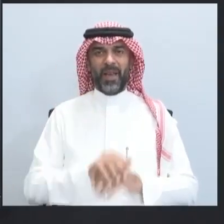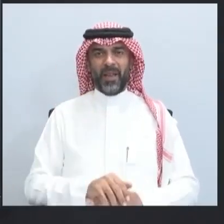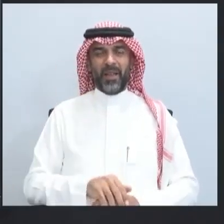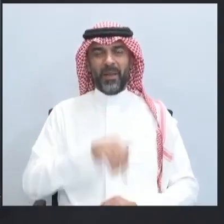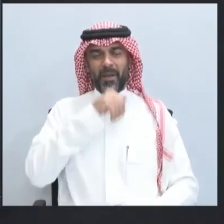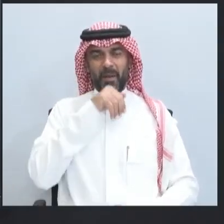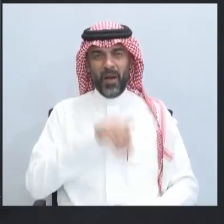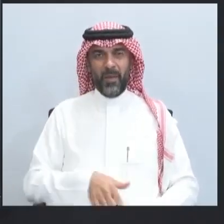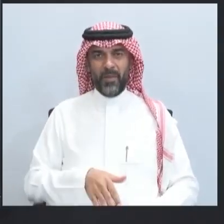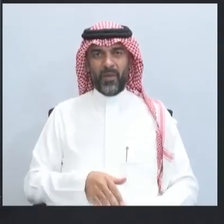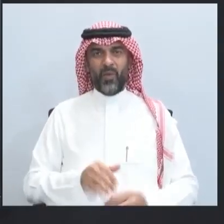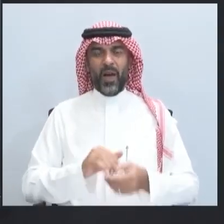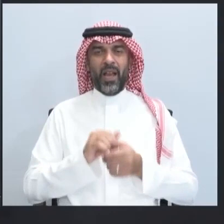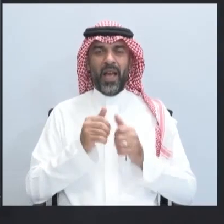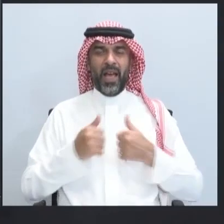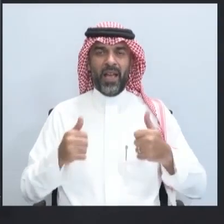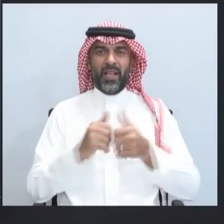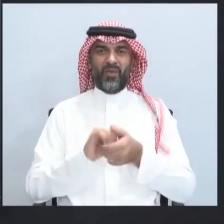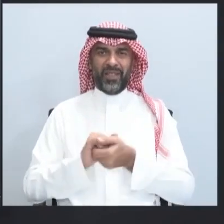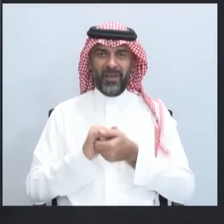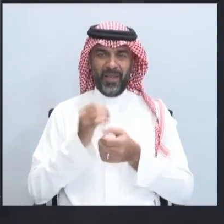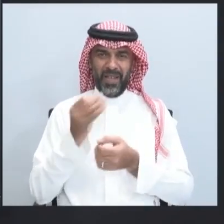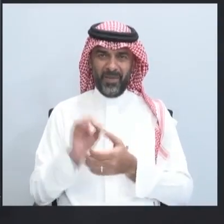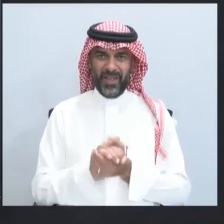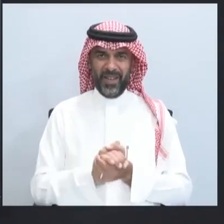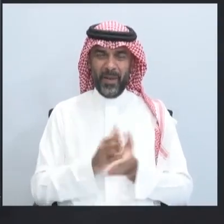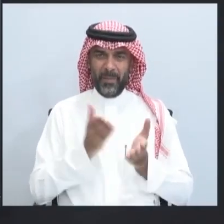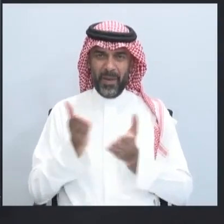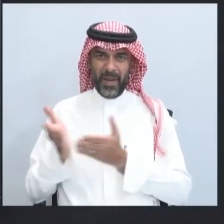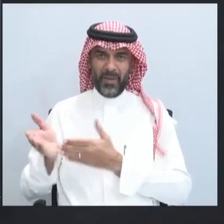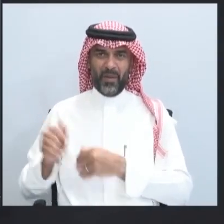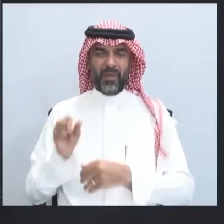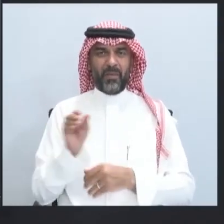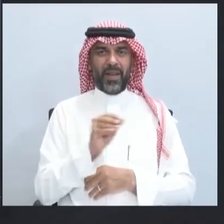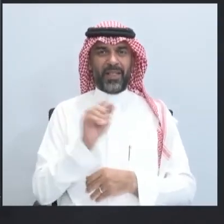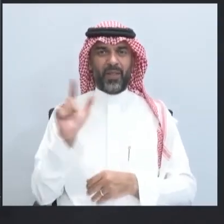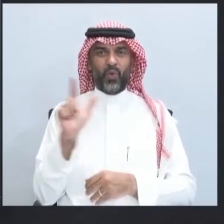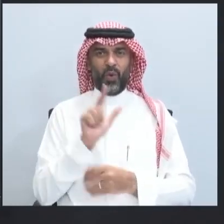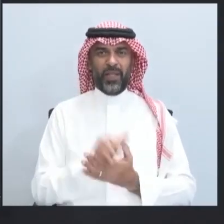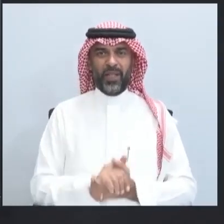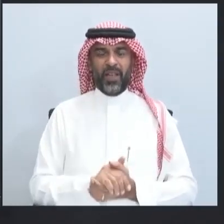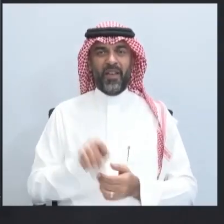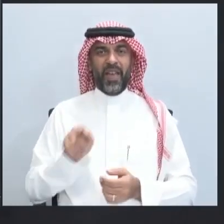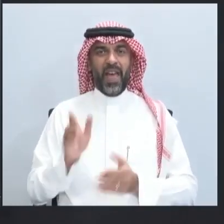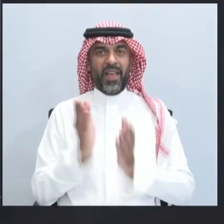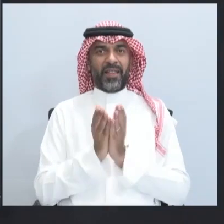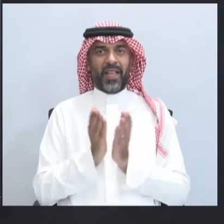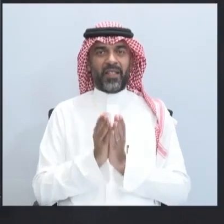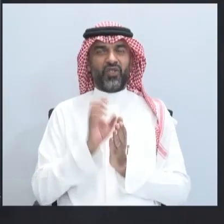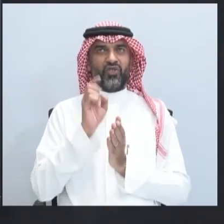نبينا محمد وعلى اله وصحبه اجمعين مرحبا بكم في ماده لغتي الجميله في هذا الدرس